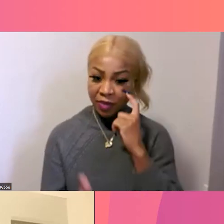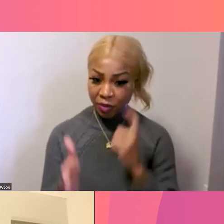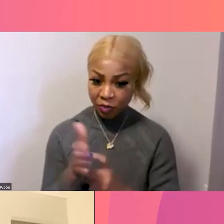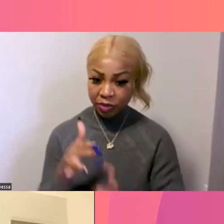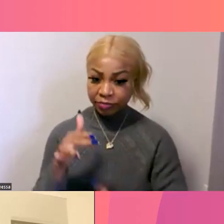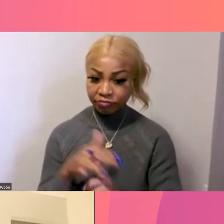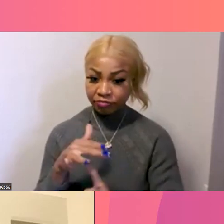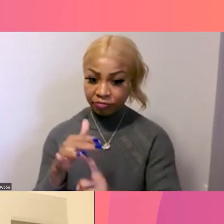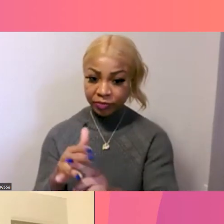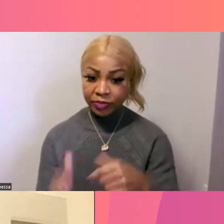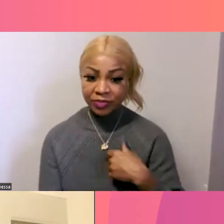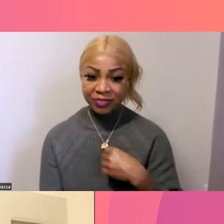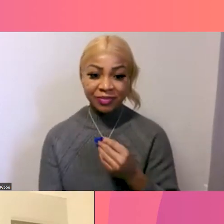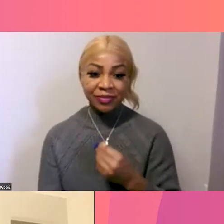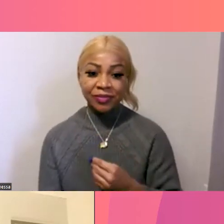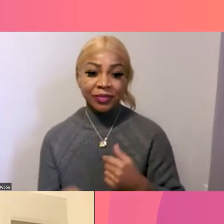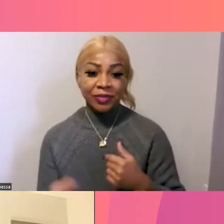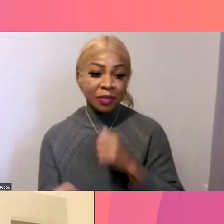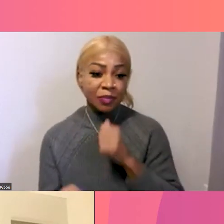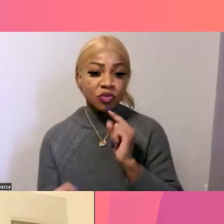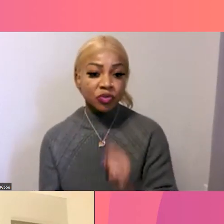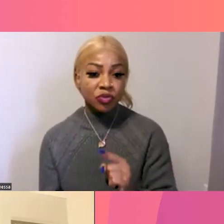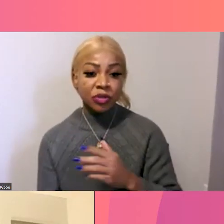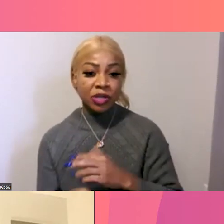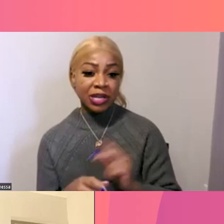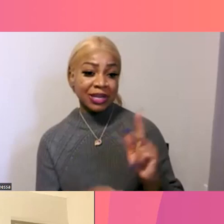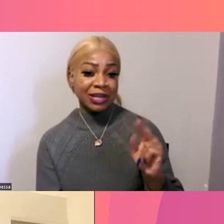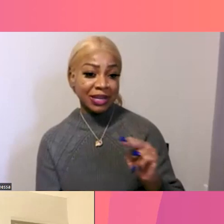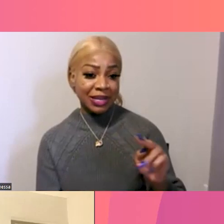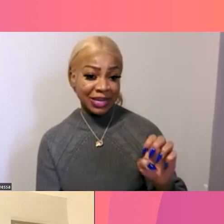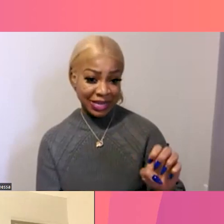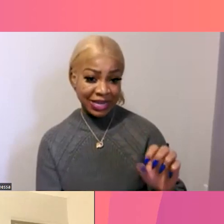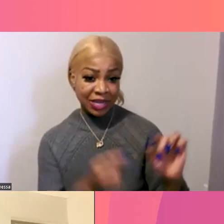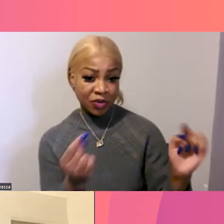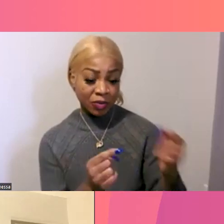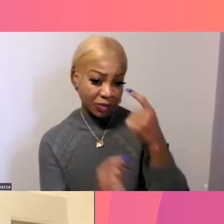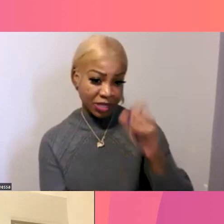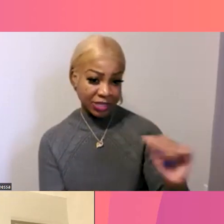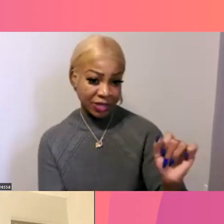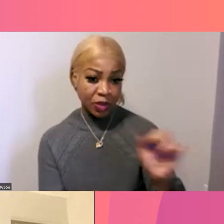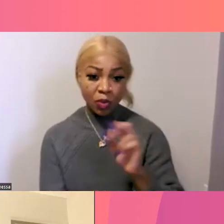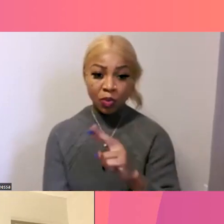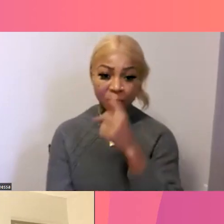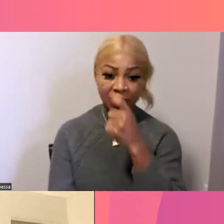chose qui est souvent soulevée, c'est je ne sais pas si